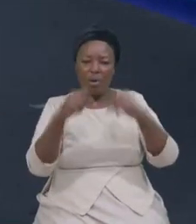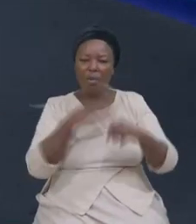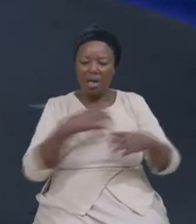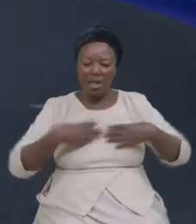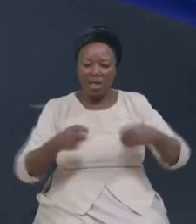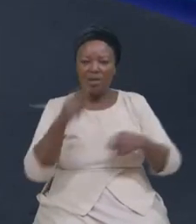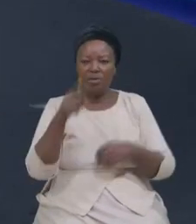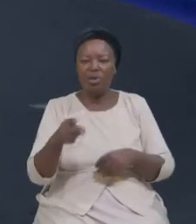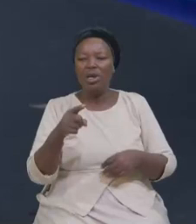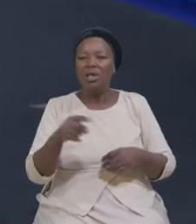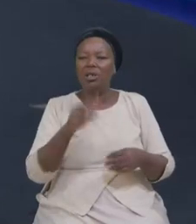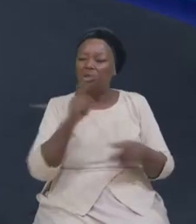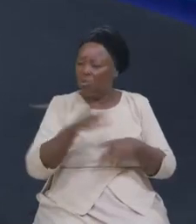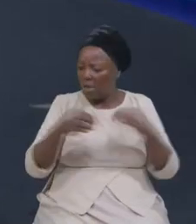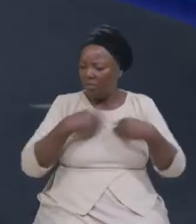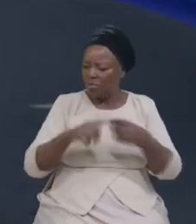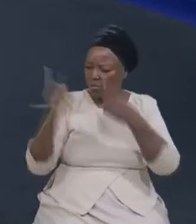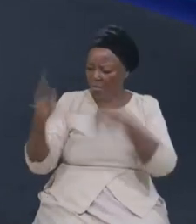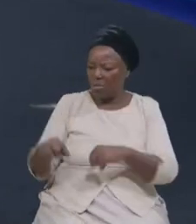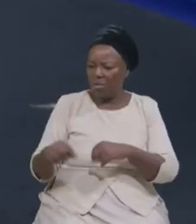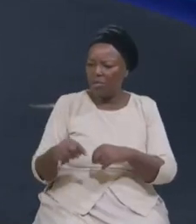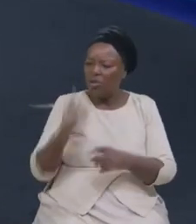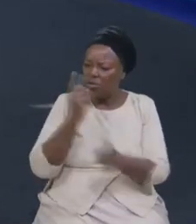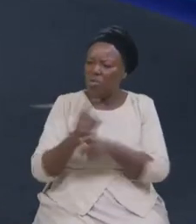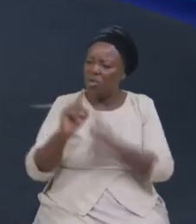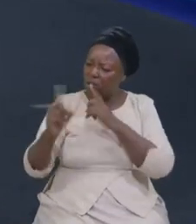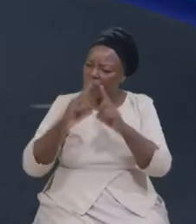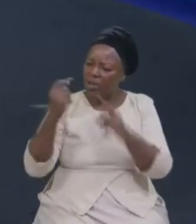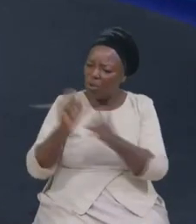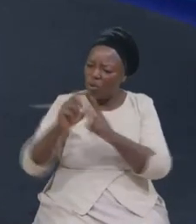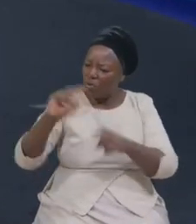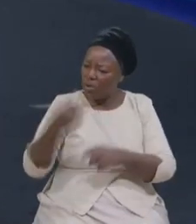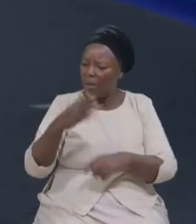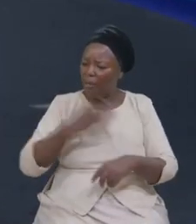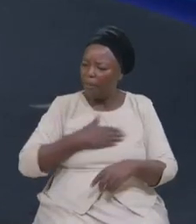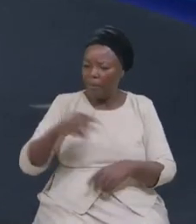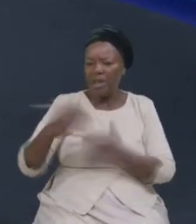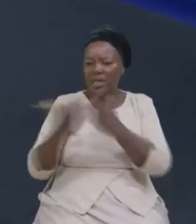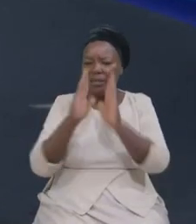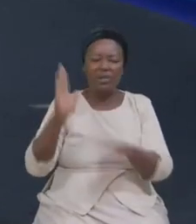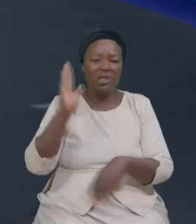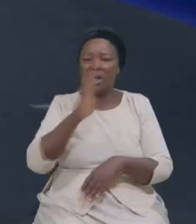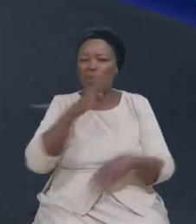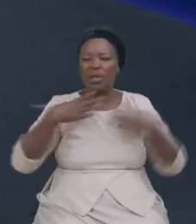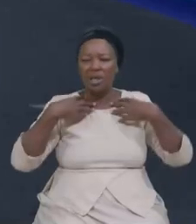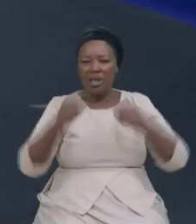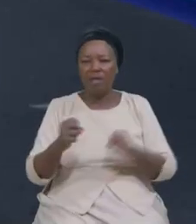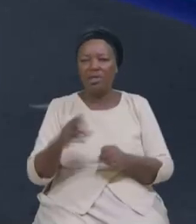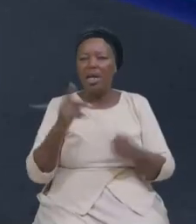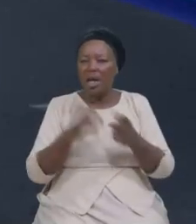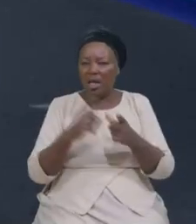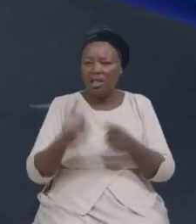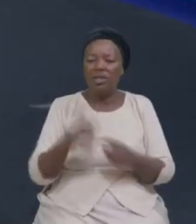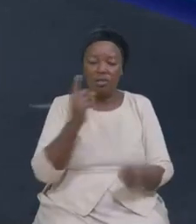mon serviteur sera guéri. Dis fiable, écriture fiable, digne de confiance. Et ça a été